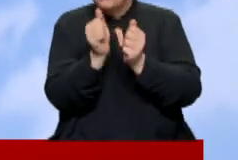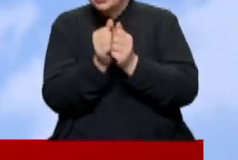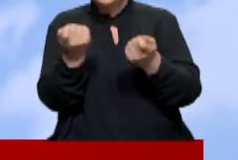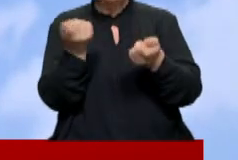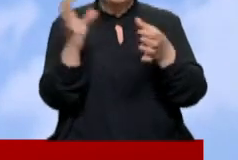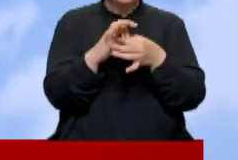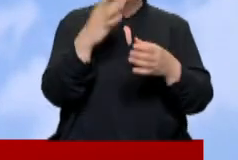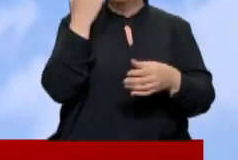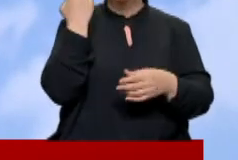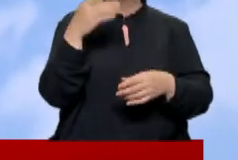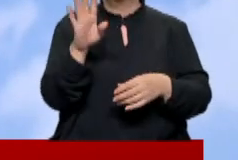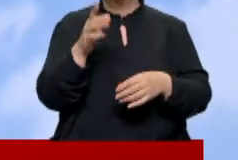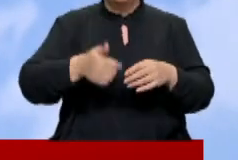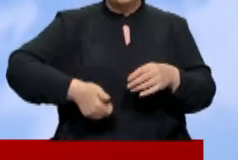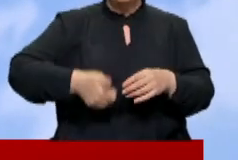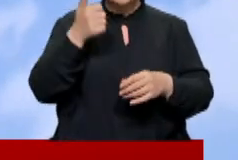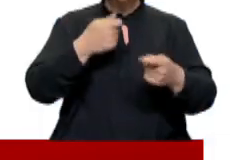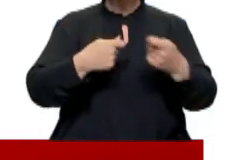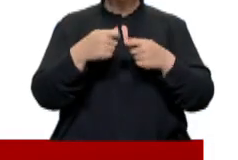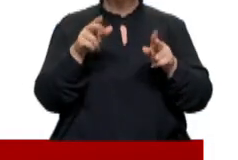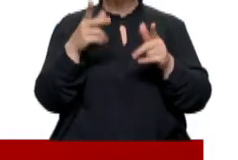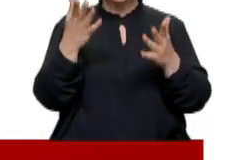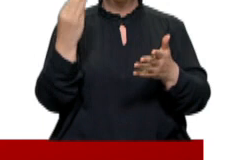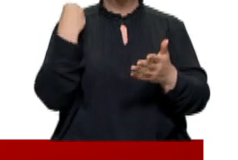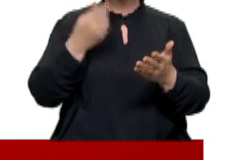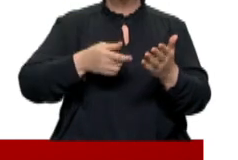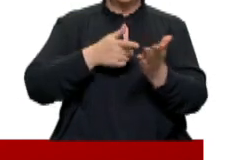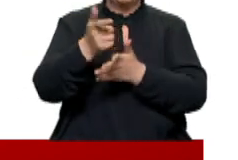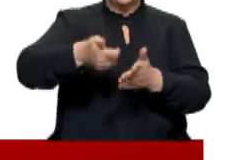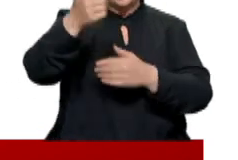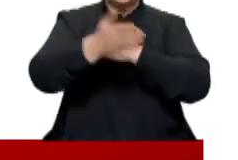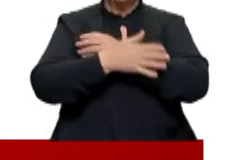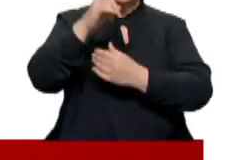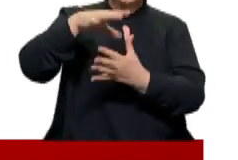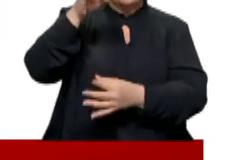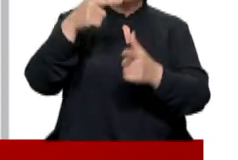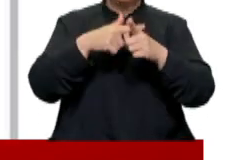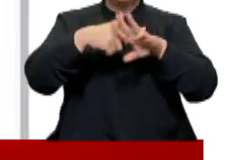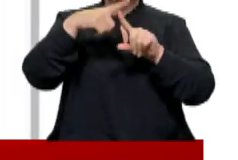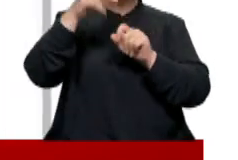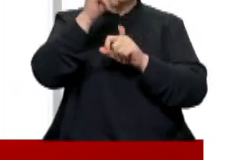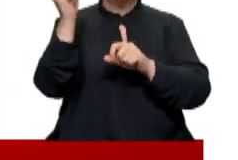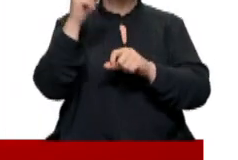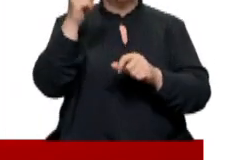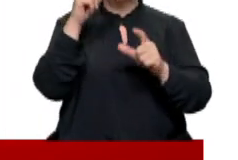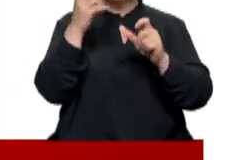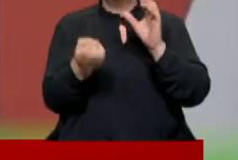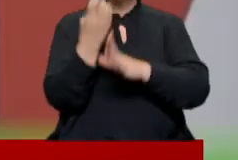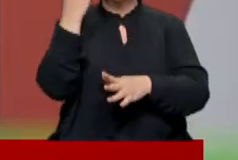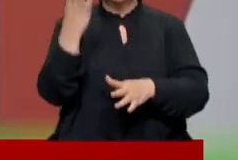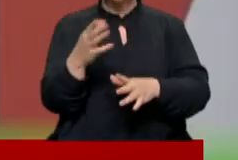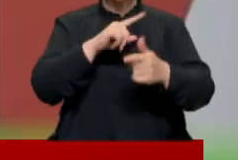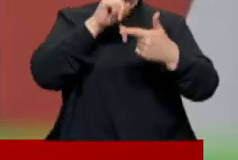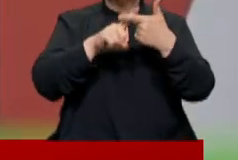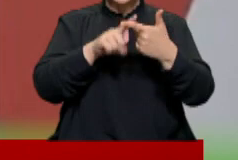iş bağlıyor belli değil. Bakanlıklar da şirkete dönmüş. Yeni Tarım Bakan Yardımcılarından birinin FETÖ lideriyle fotoğrafının ortaya çıkması,